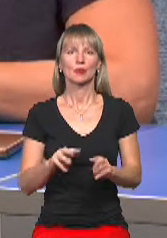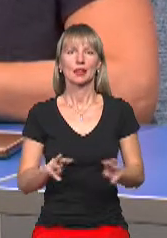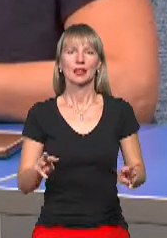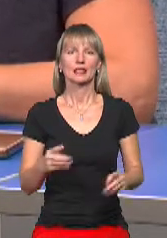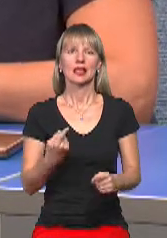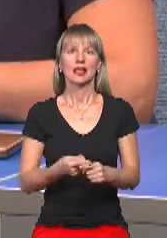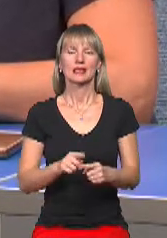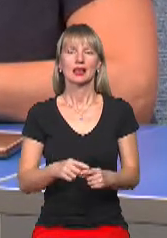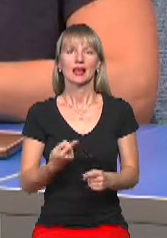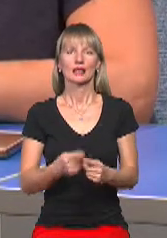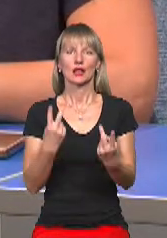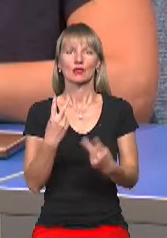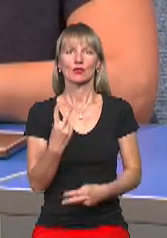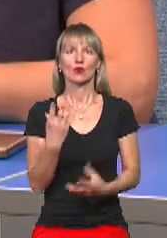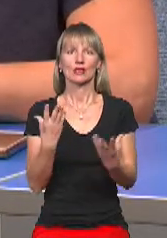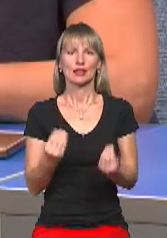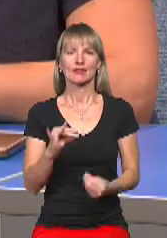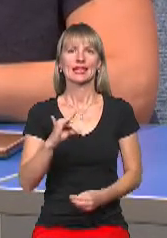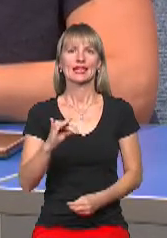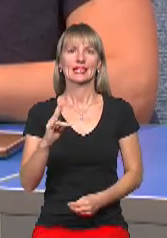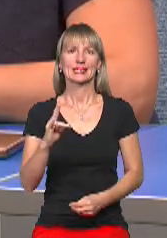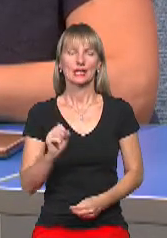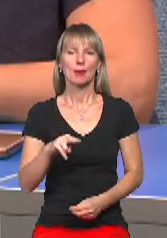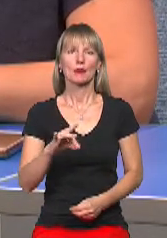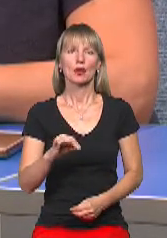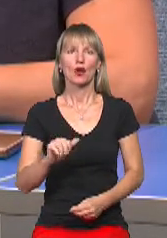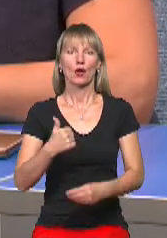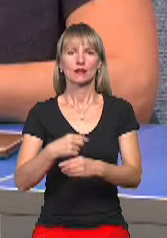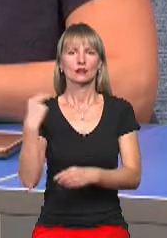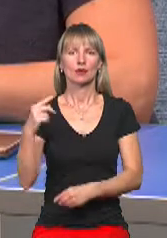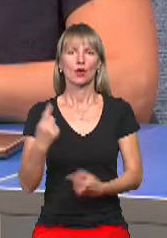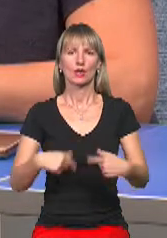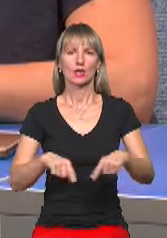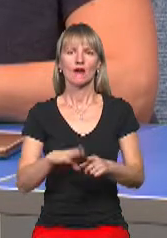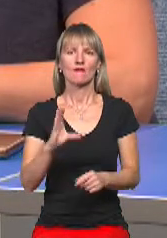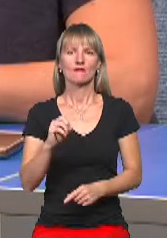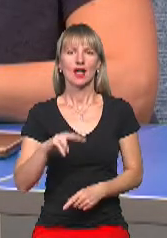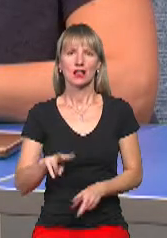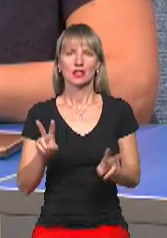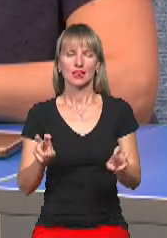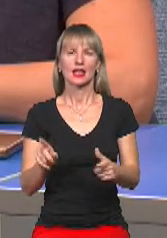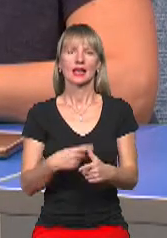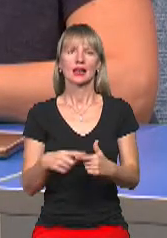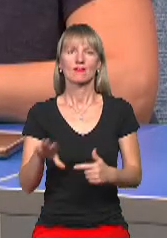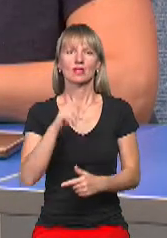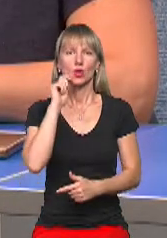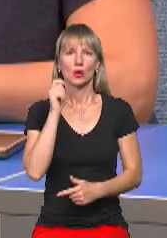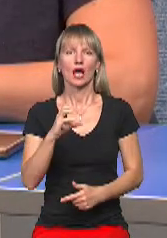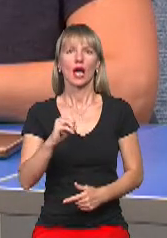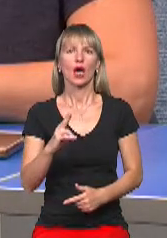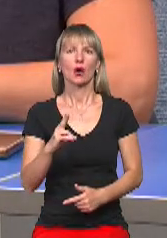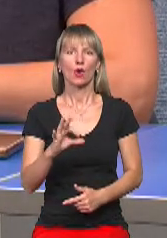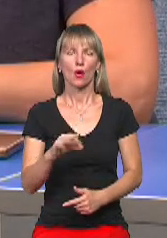міністерства, принаймні цих двох днів. Отже, Ірина Пірогова, голова Запорізької обласної організації ВЕЛ, або Всеукраїнська екологічна